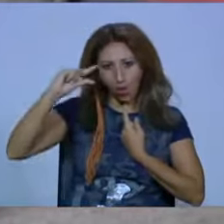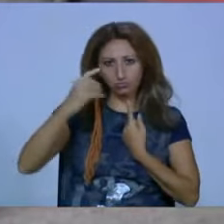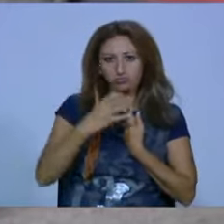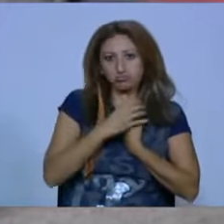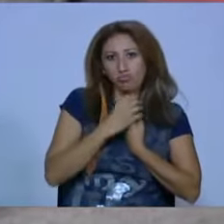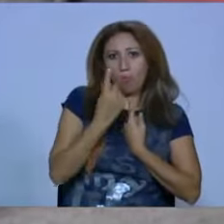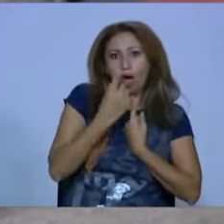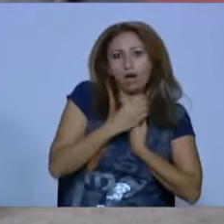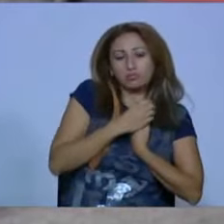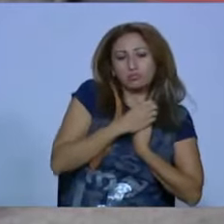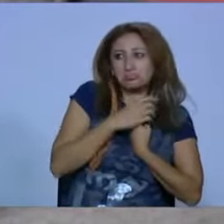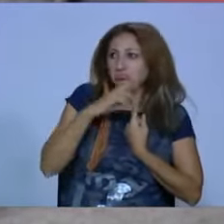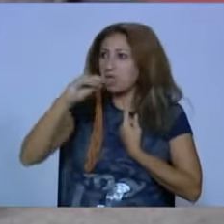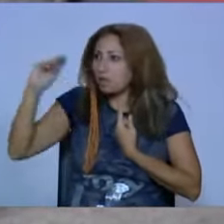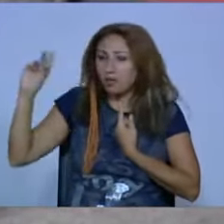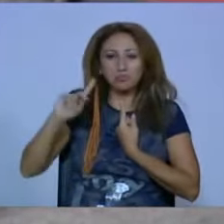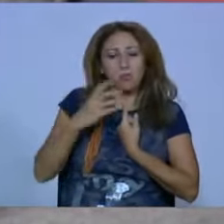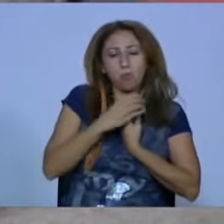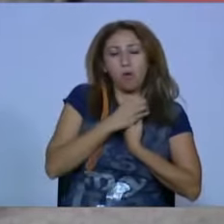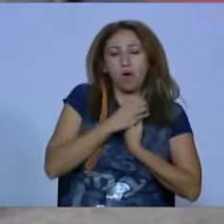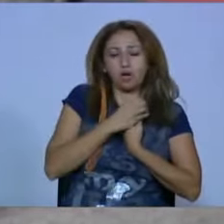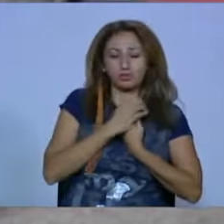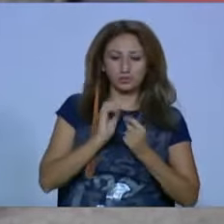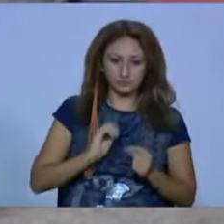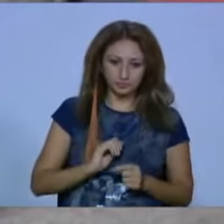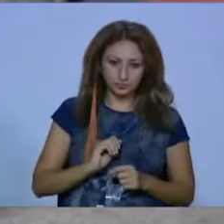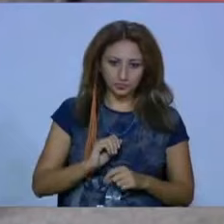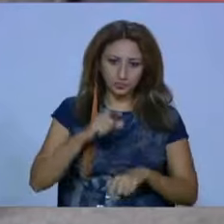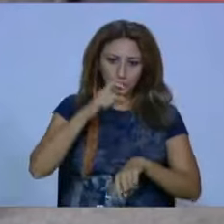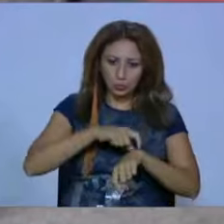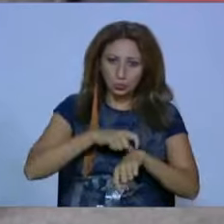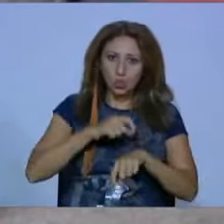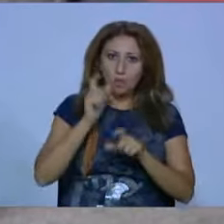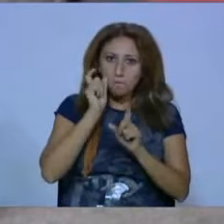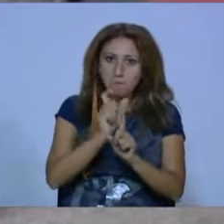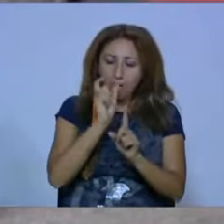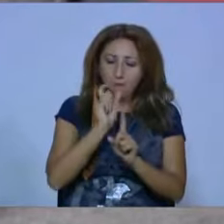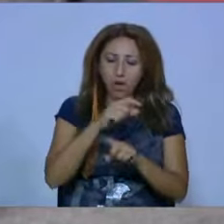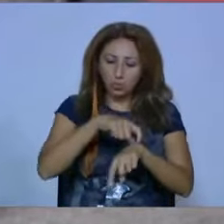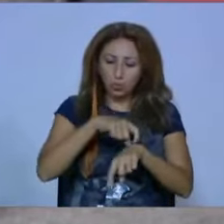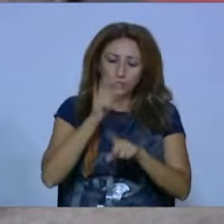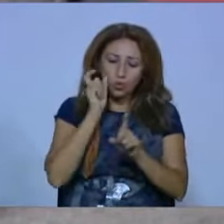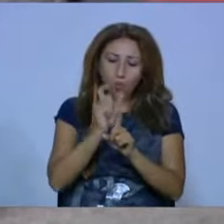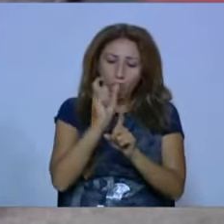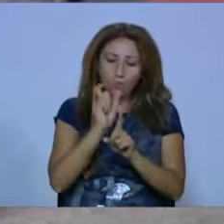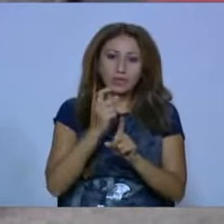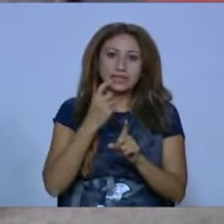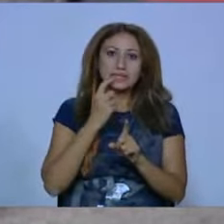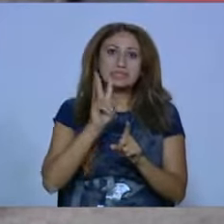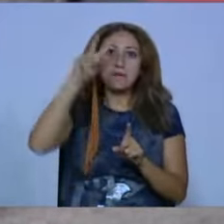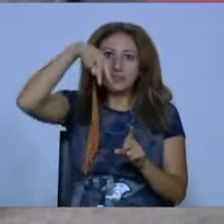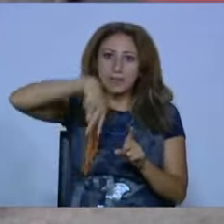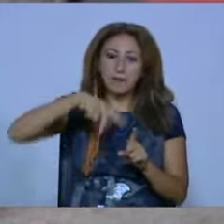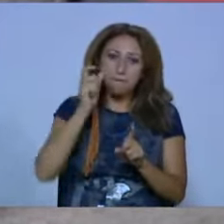هو تابع معاها الاخصائي يعني برضو ربنا يبارك له، تابع معاها وتنت معاه حوالي